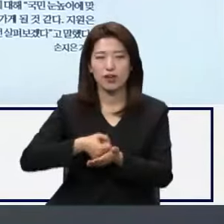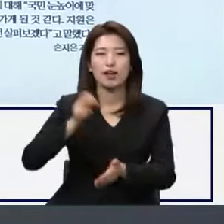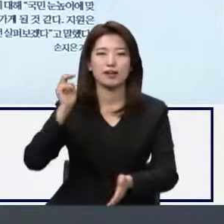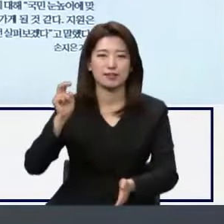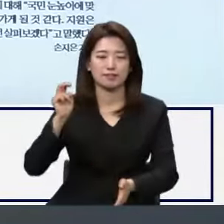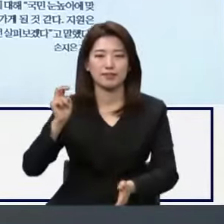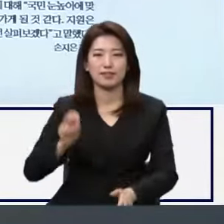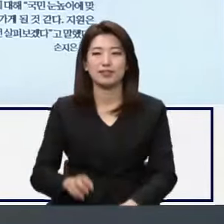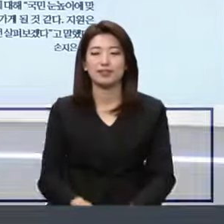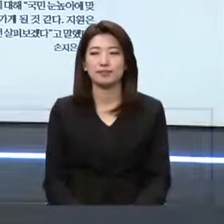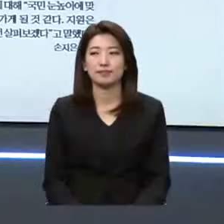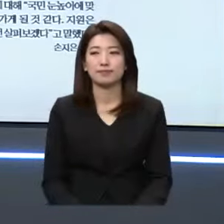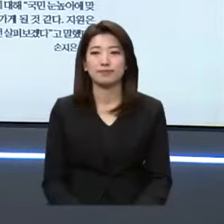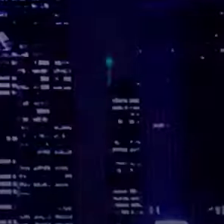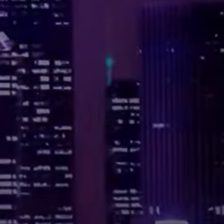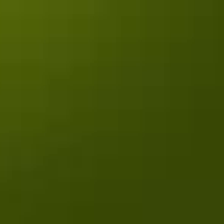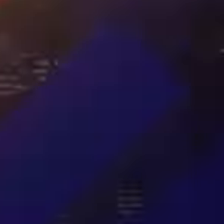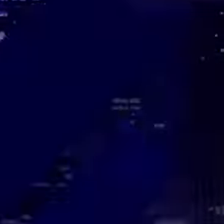키워드로 넘어가